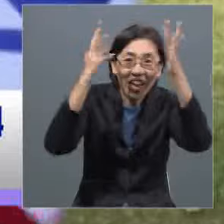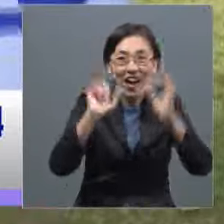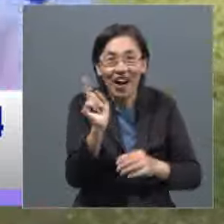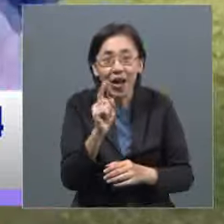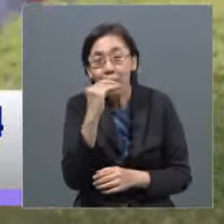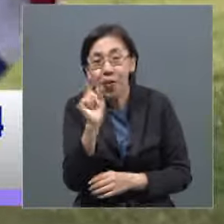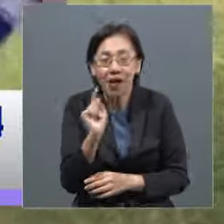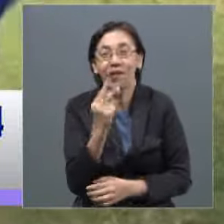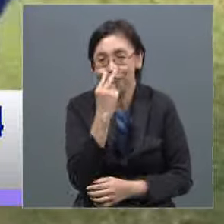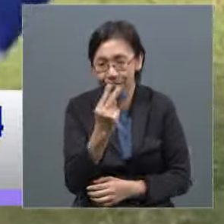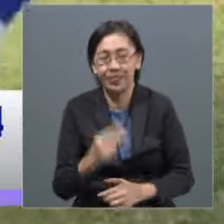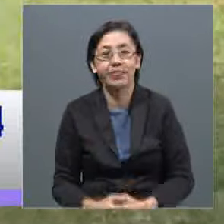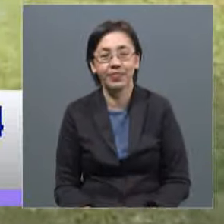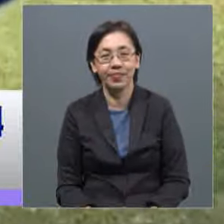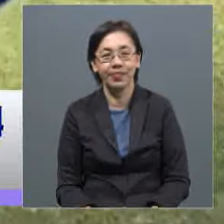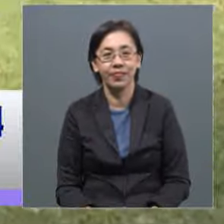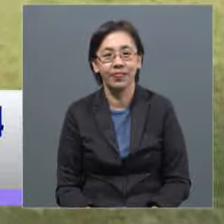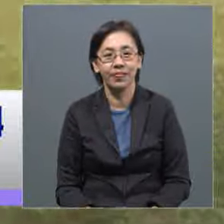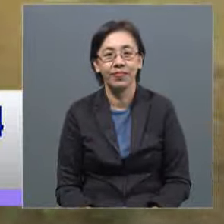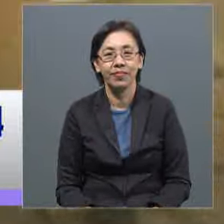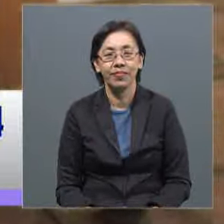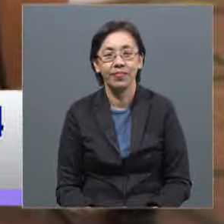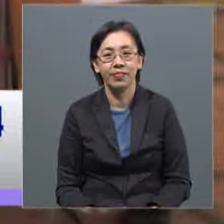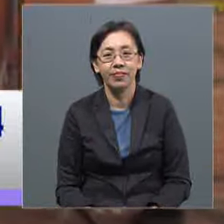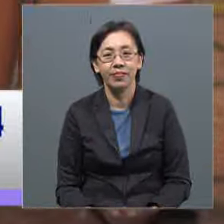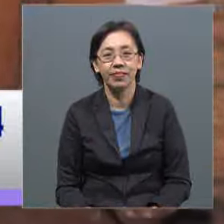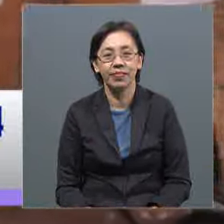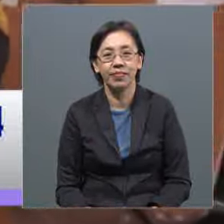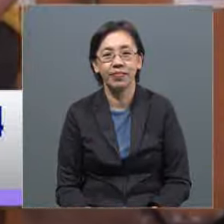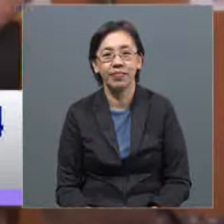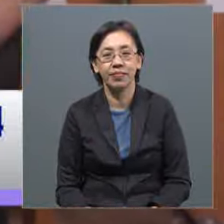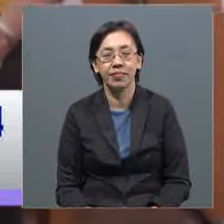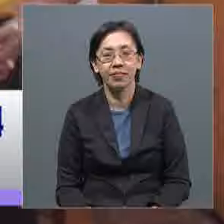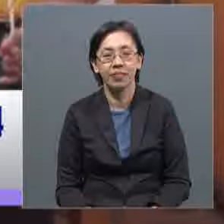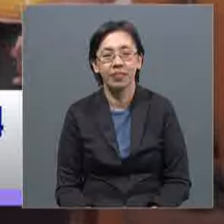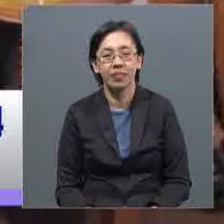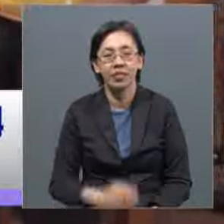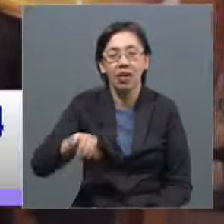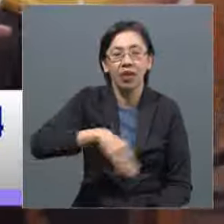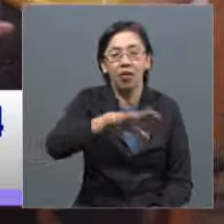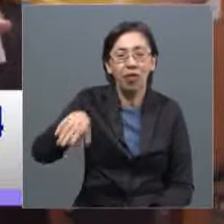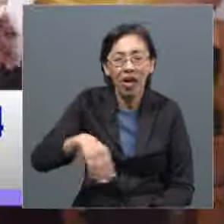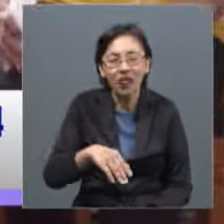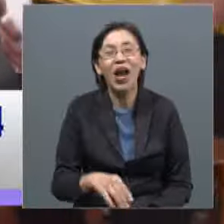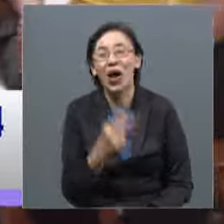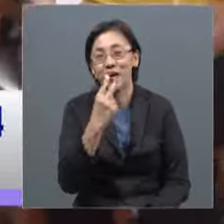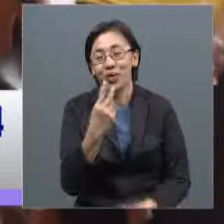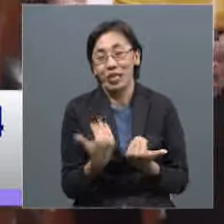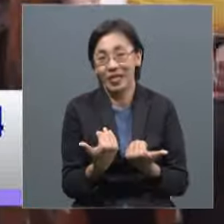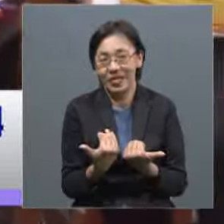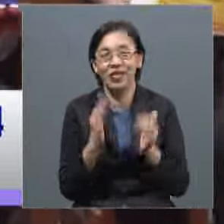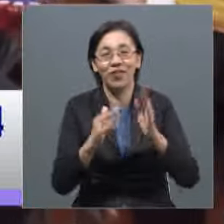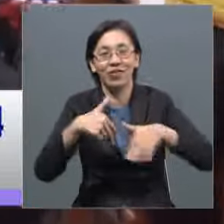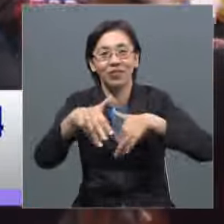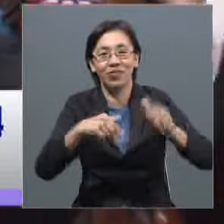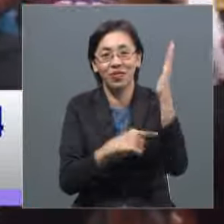ขณะนี้คุณผู้ชมครับนี่จะเห็นได้เลยนะครับว่าบรรยากาศสดๆตอนนี้พี่น้องชาวสุราษฎร์ธ